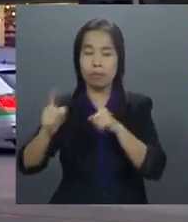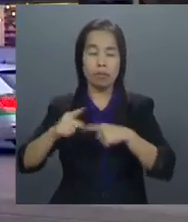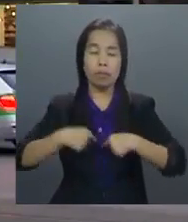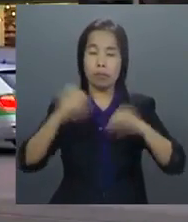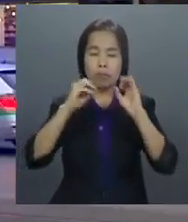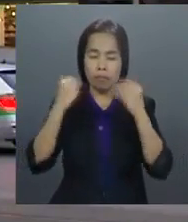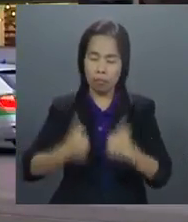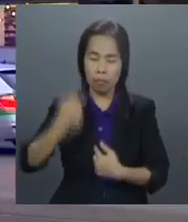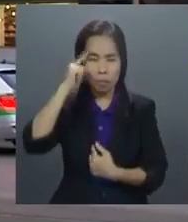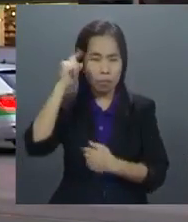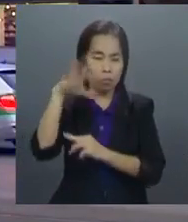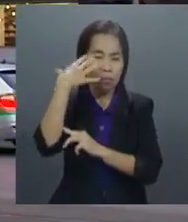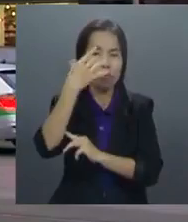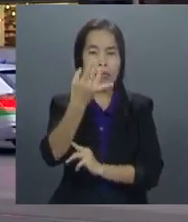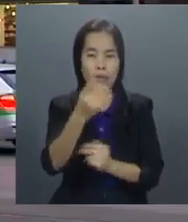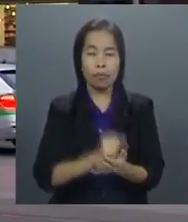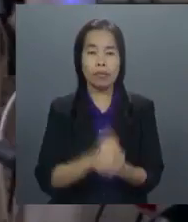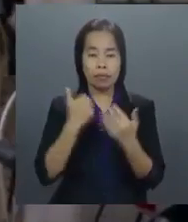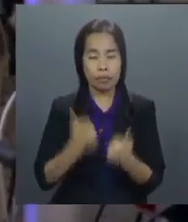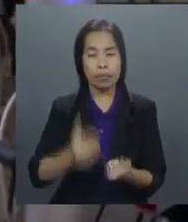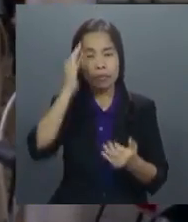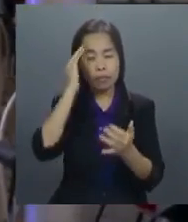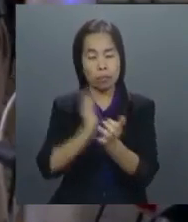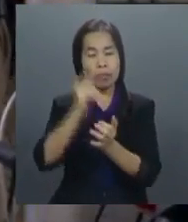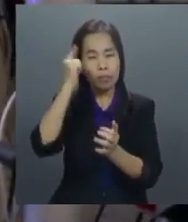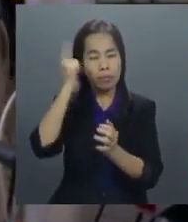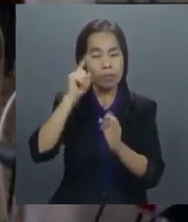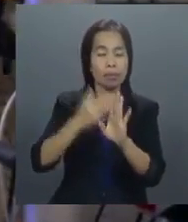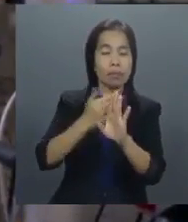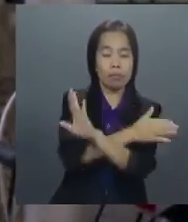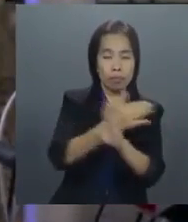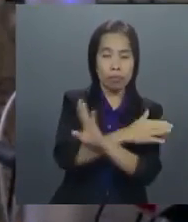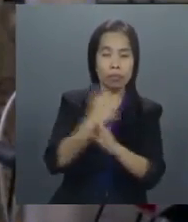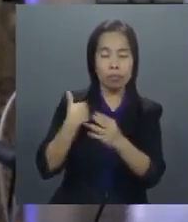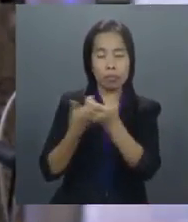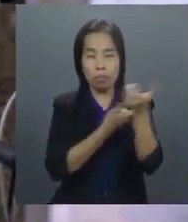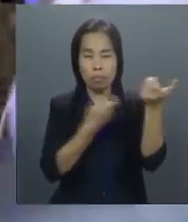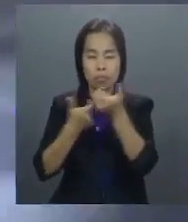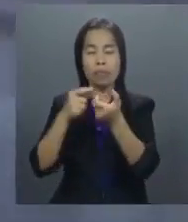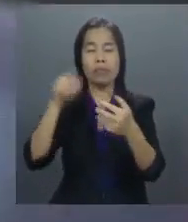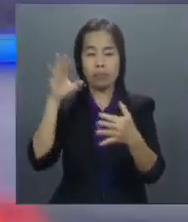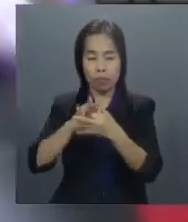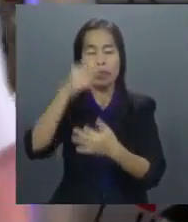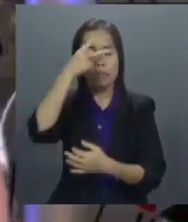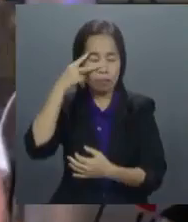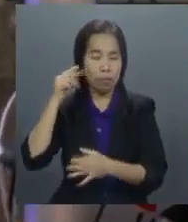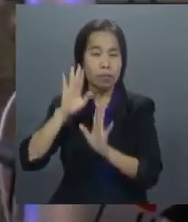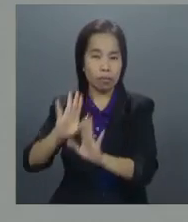การก่อเหตุขณะที่ตำรวจระบุว่าก่อนหน้านี้เหตุกราดยิงที่เกิดขึ้นน่าจะเป็นการก่อการร้